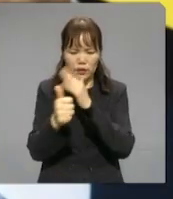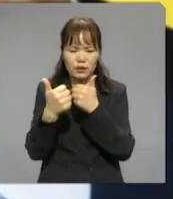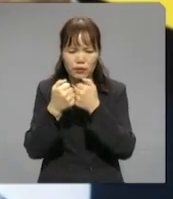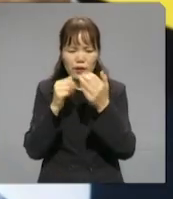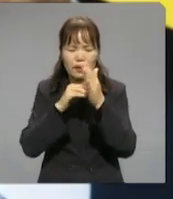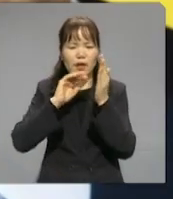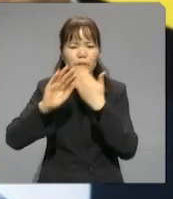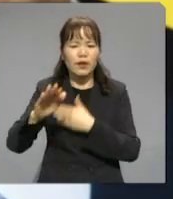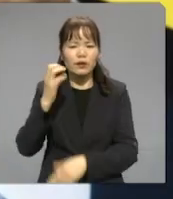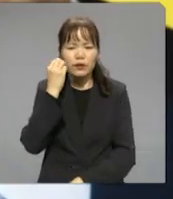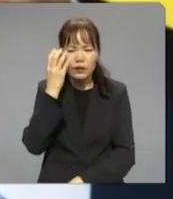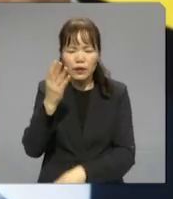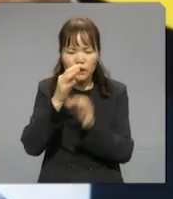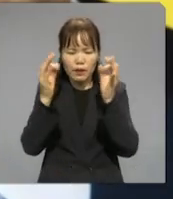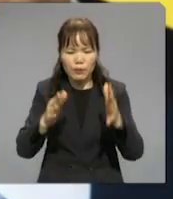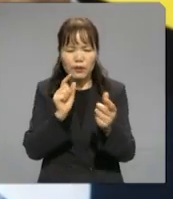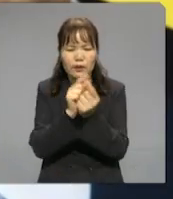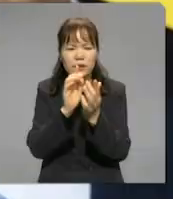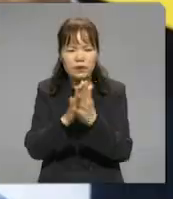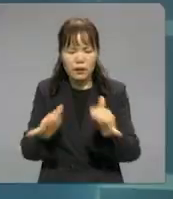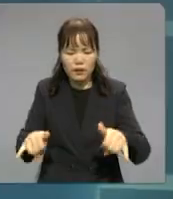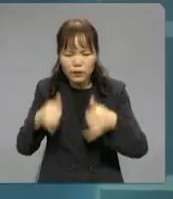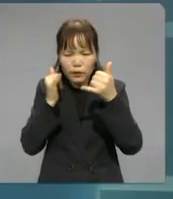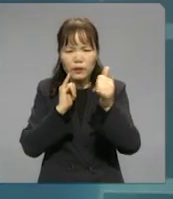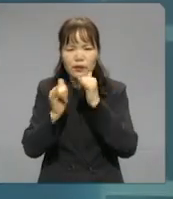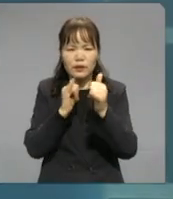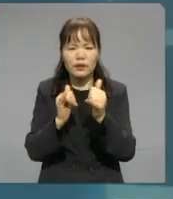넉달만에 직접 대화에 나선